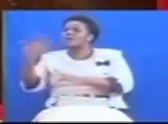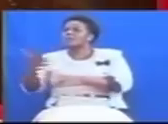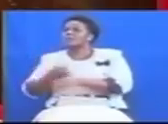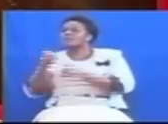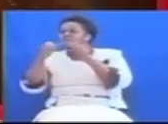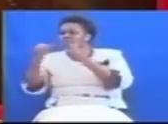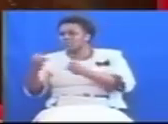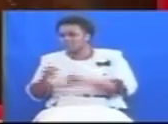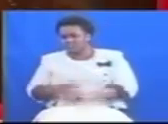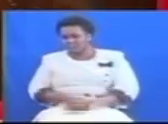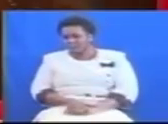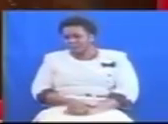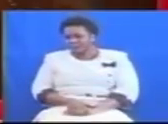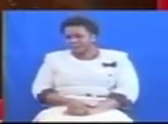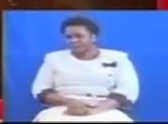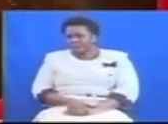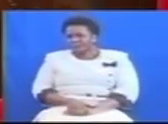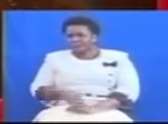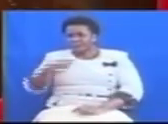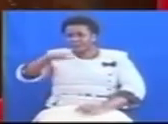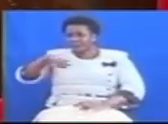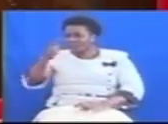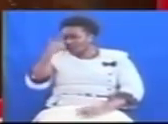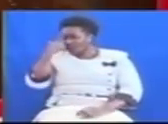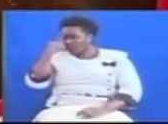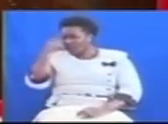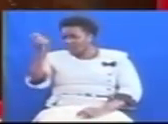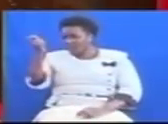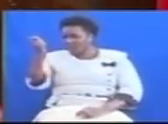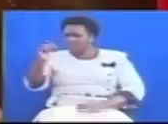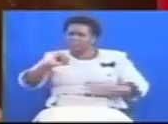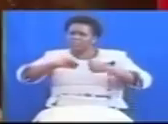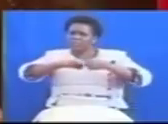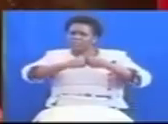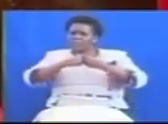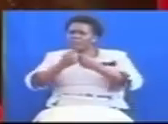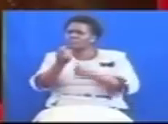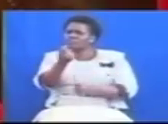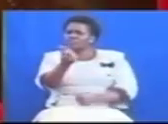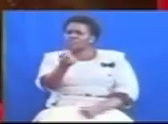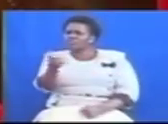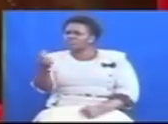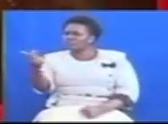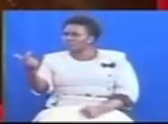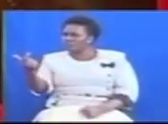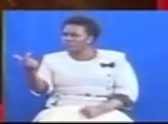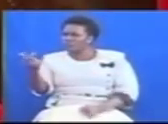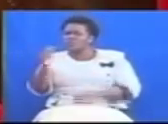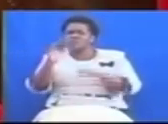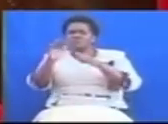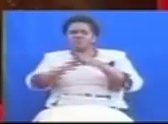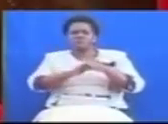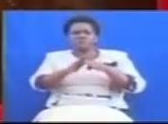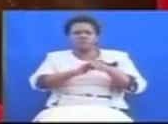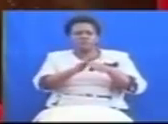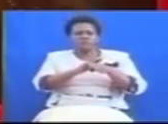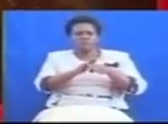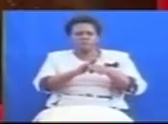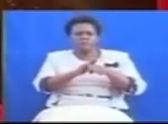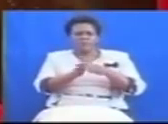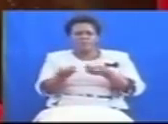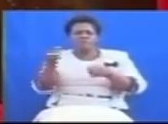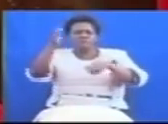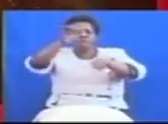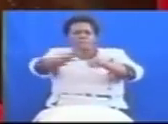tunadhani haliendi vizuri. Kwa sisi tunaamini kwamba changamoto hizi ndogo ndogo zisitumike kuupa jina baya muungano, kwa sababu